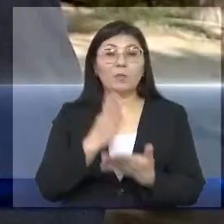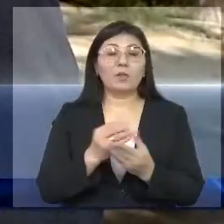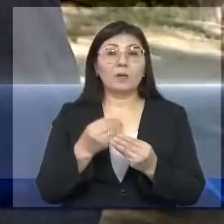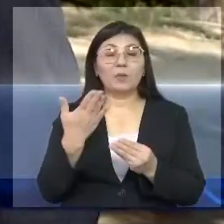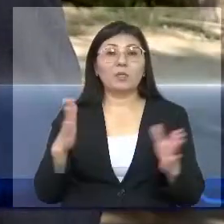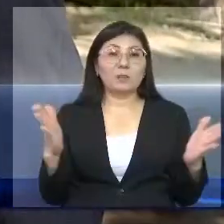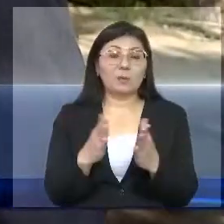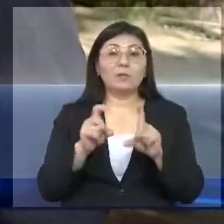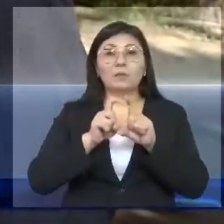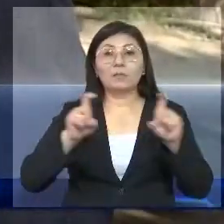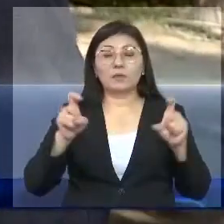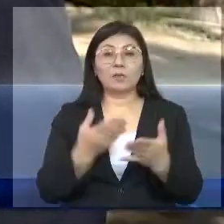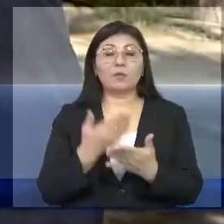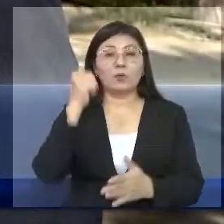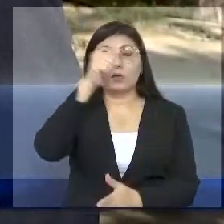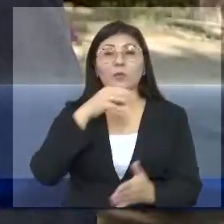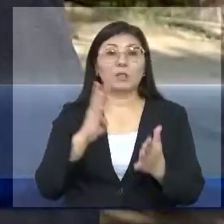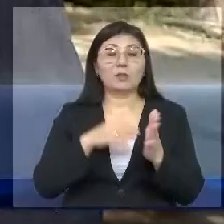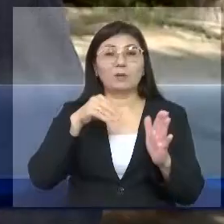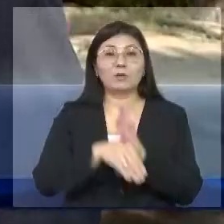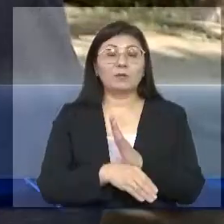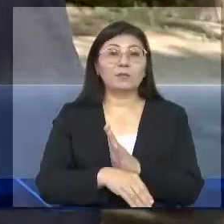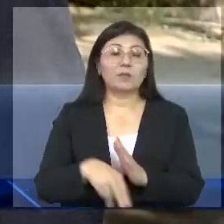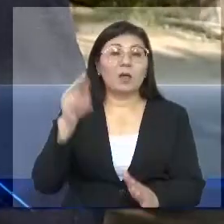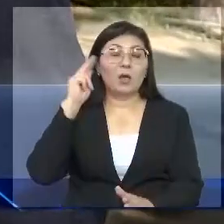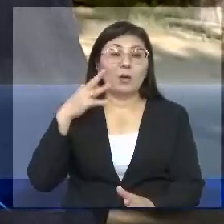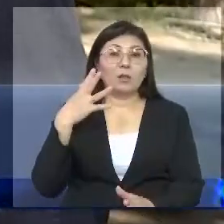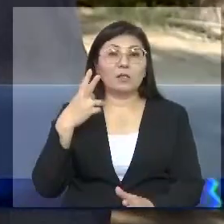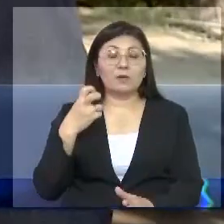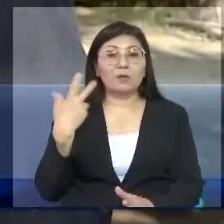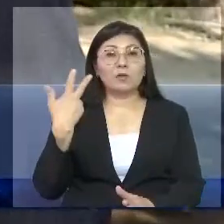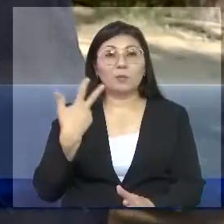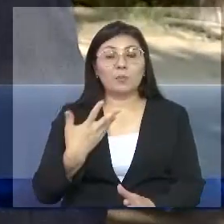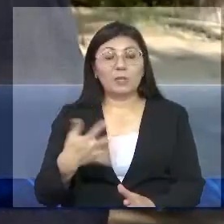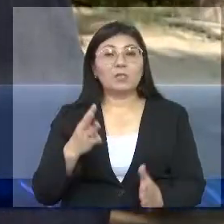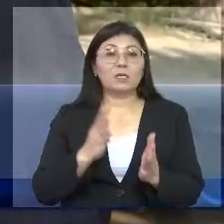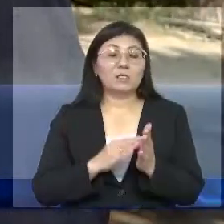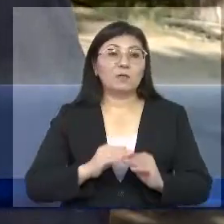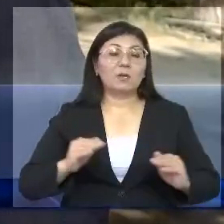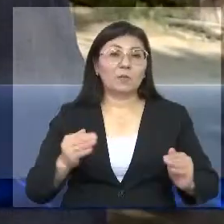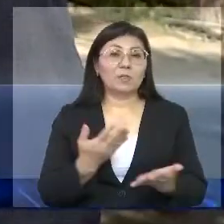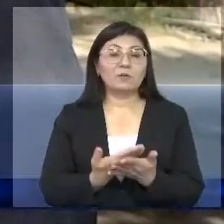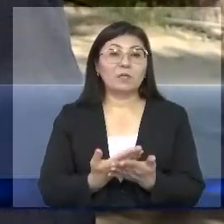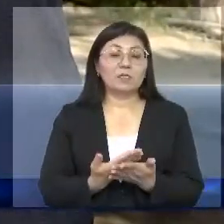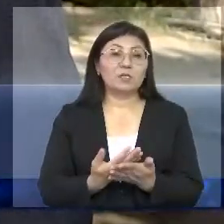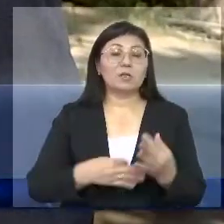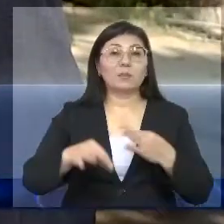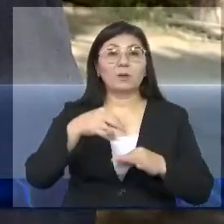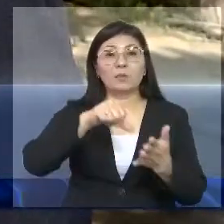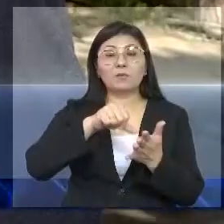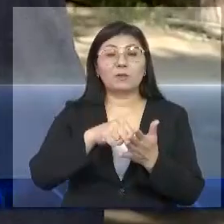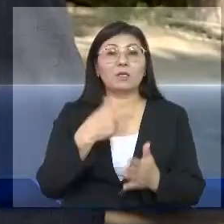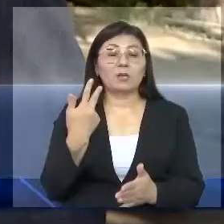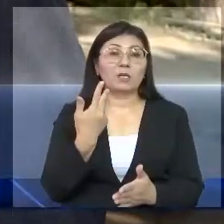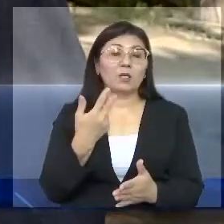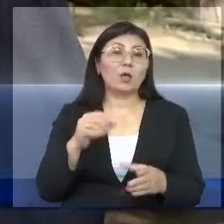малокомплектных учебных заведений в прошлом году девять из них где обучаются 959 ребят участвовали в проекте Беле мал сейчас к проекту присоединяются ещё три